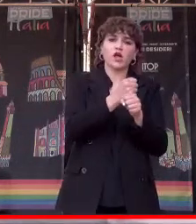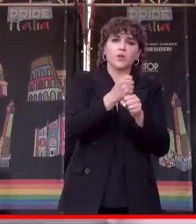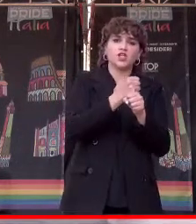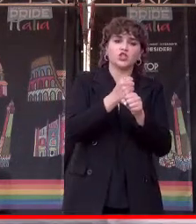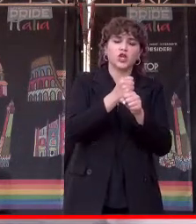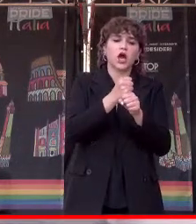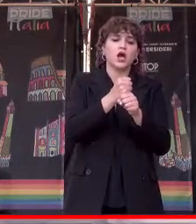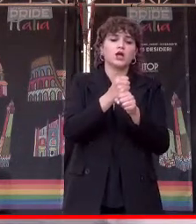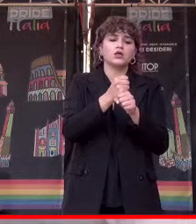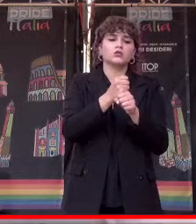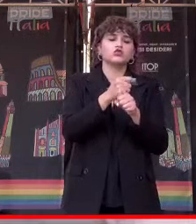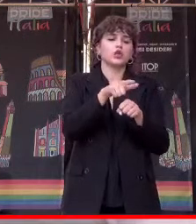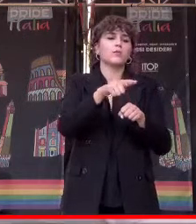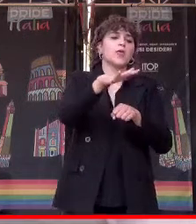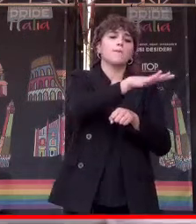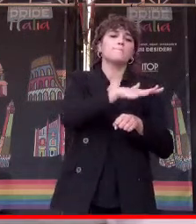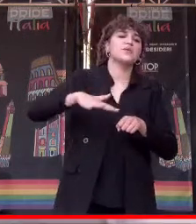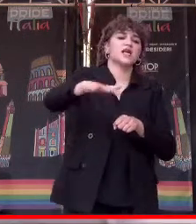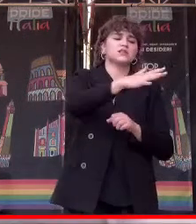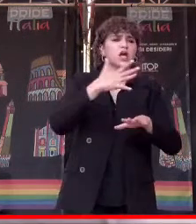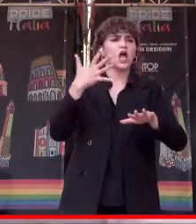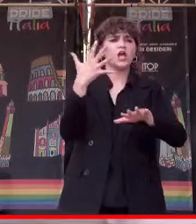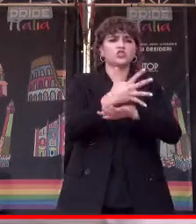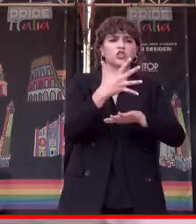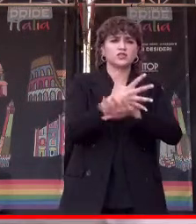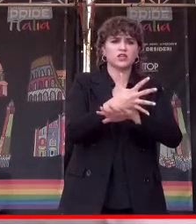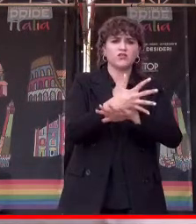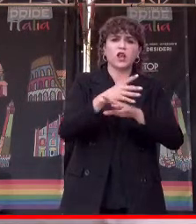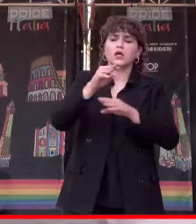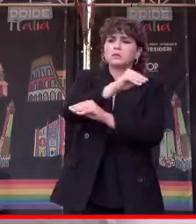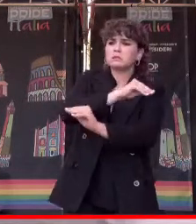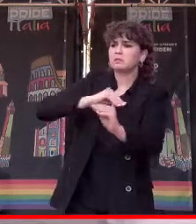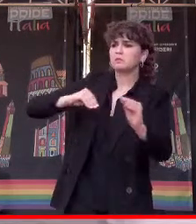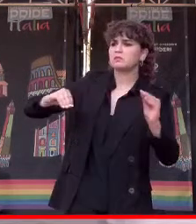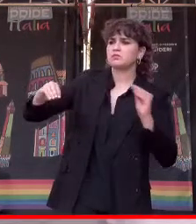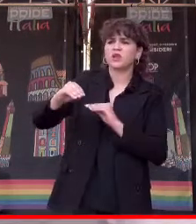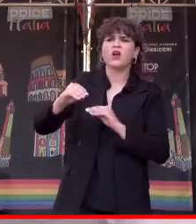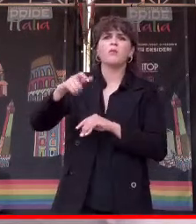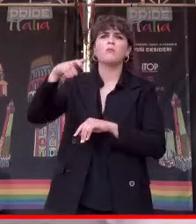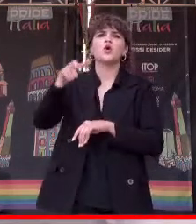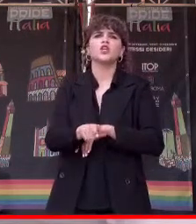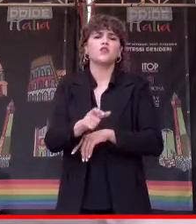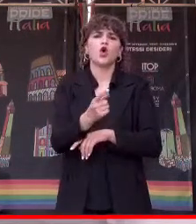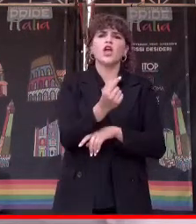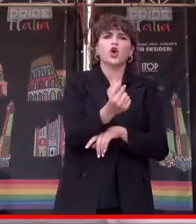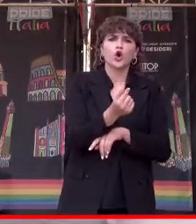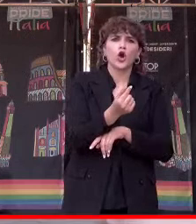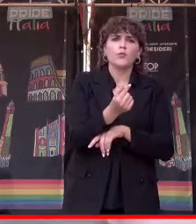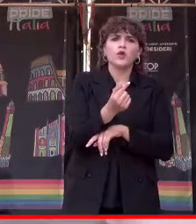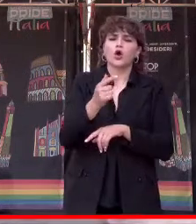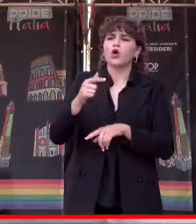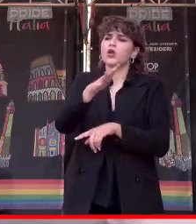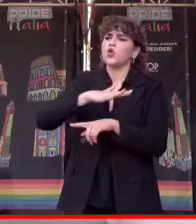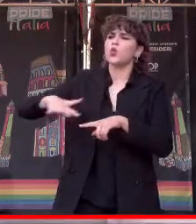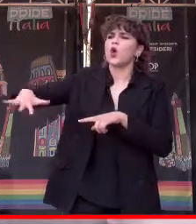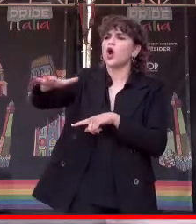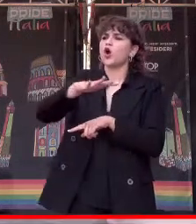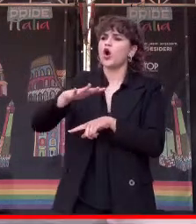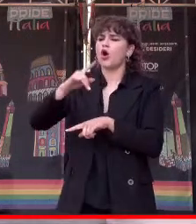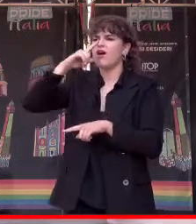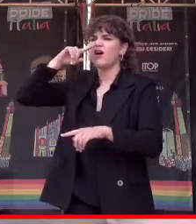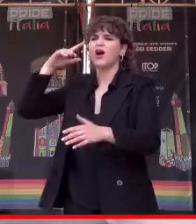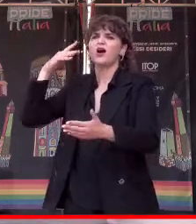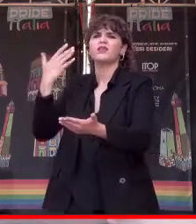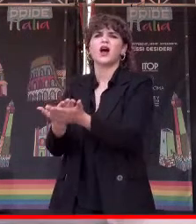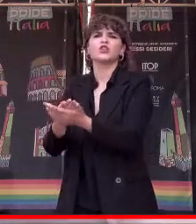era accessibile, per un motivo strettamente economico, in un luogo che va adeguato, ok? Dove a fianco ci